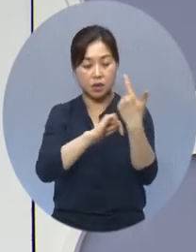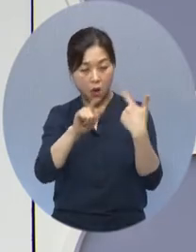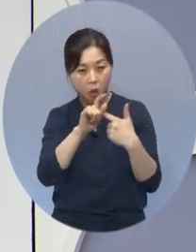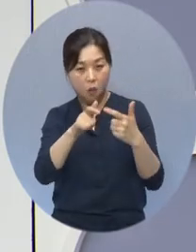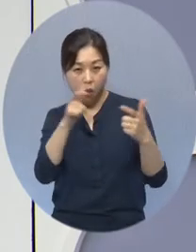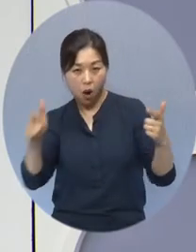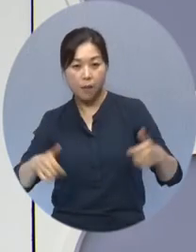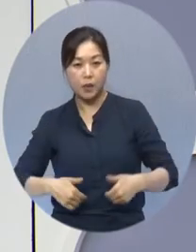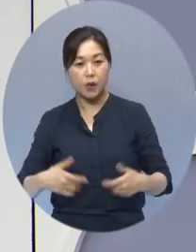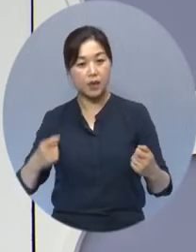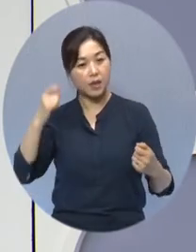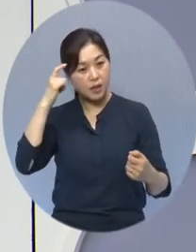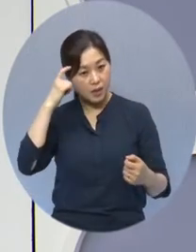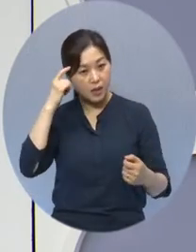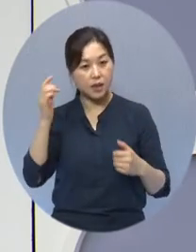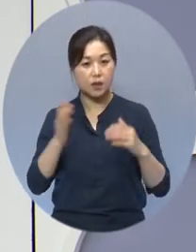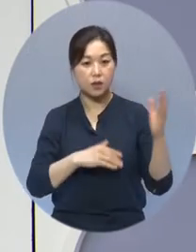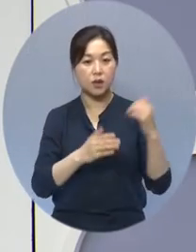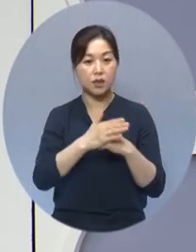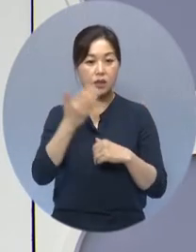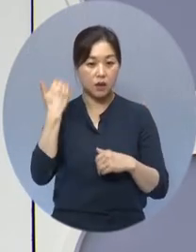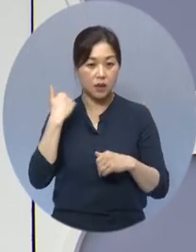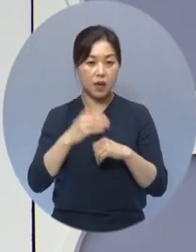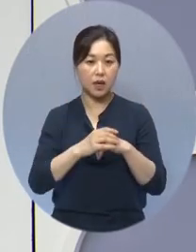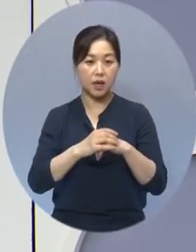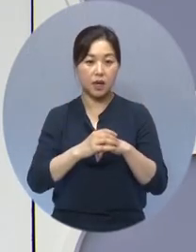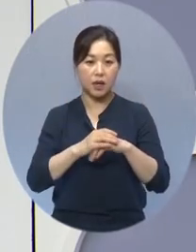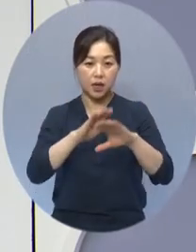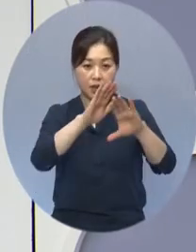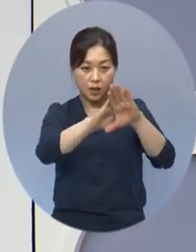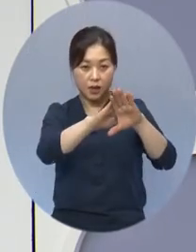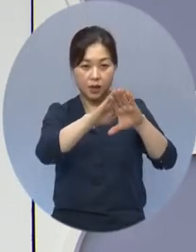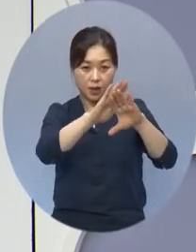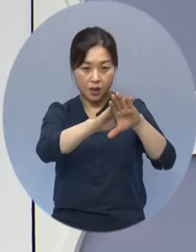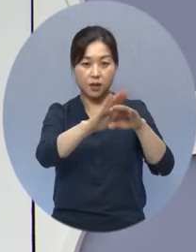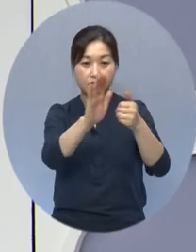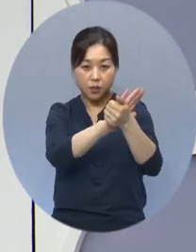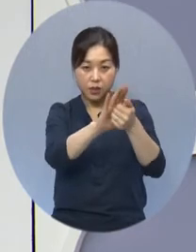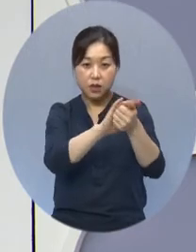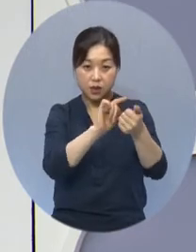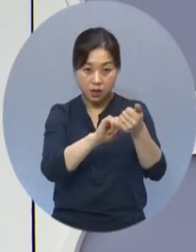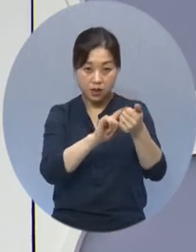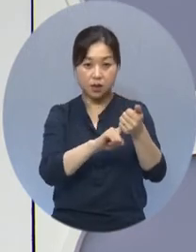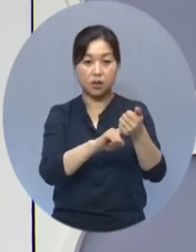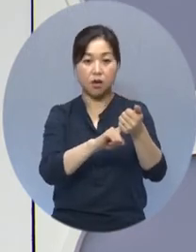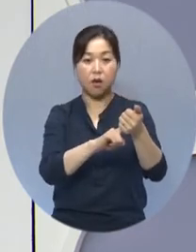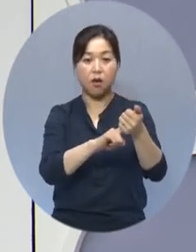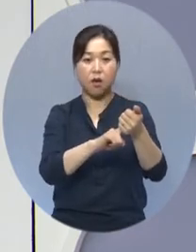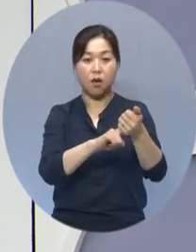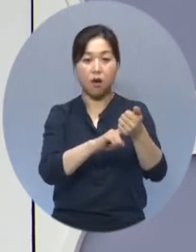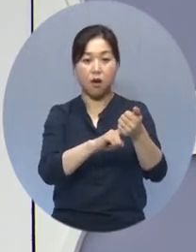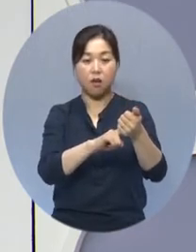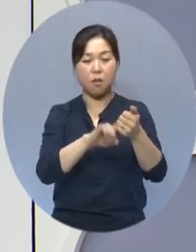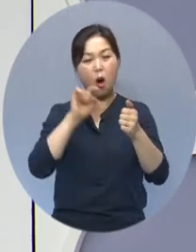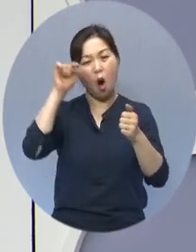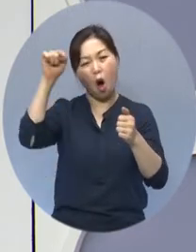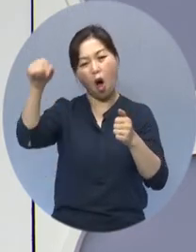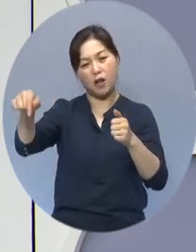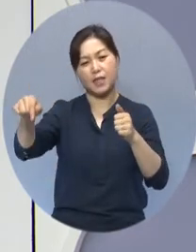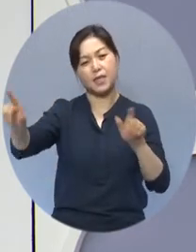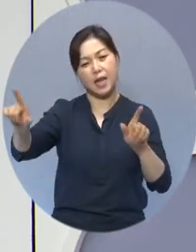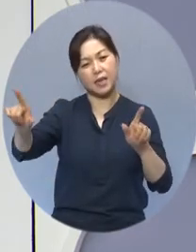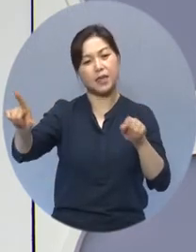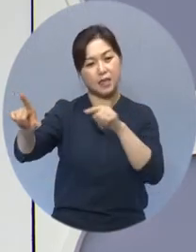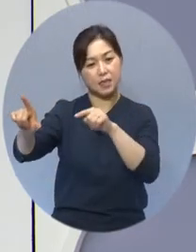기존의 터치케이 서비스 운영 방식을 그대로 하면서 엉거리 자녀가 있는 만 65세 용인